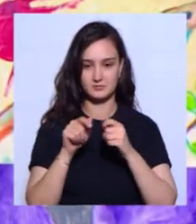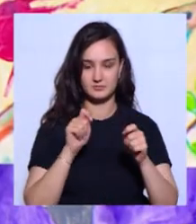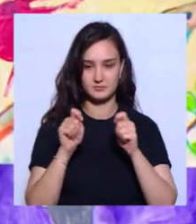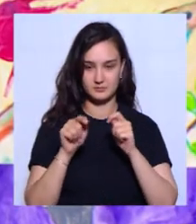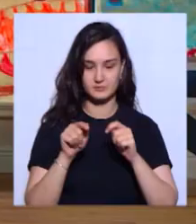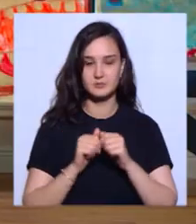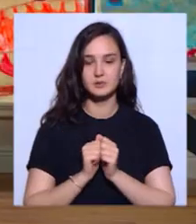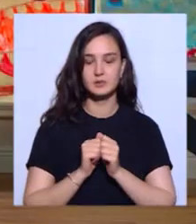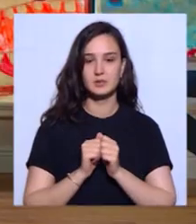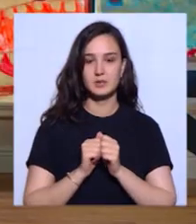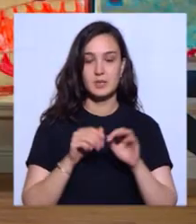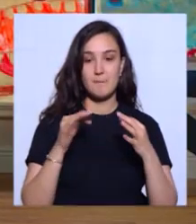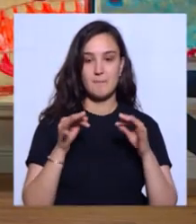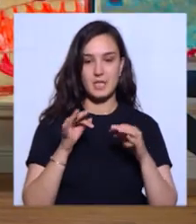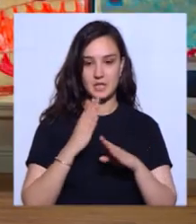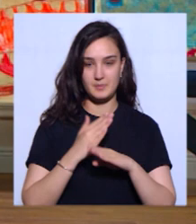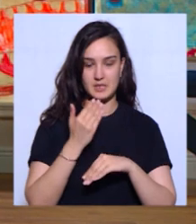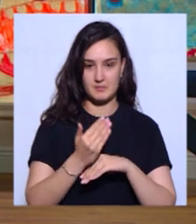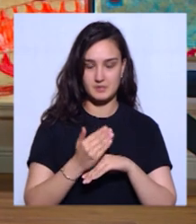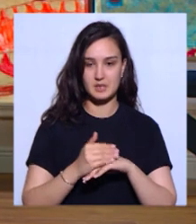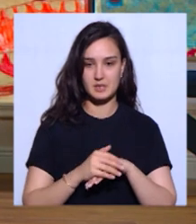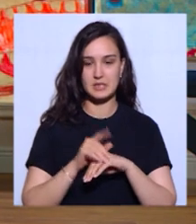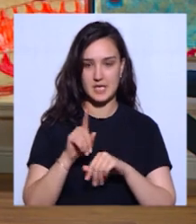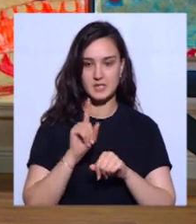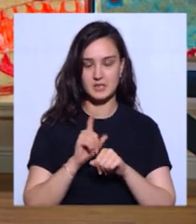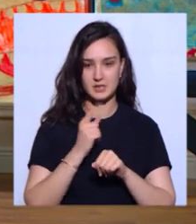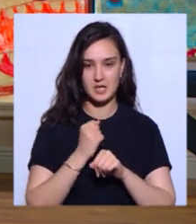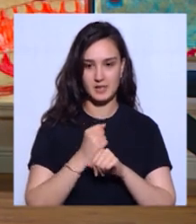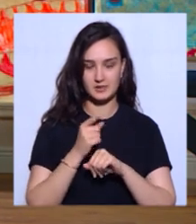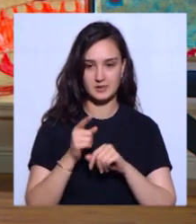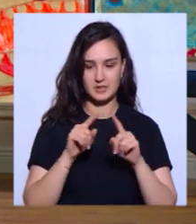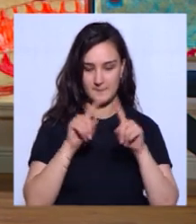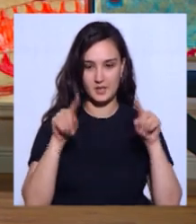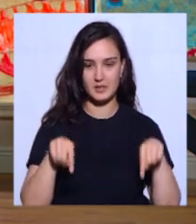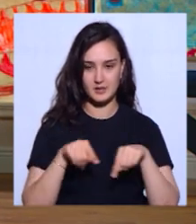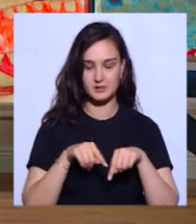პარკებია ხა ამისგან. აიღეთ ესეთი ქაღალდი, აი ამ ხელა მაინც. და